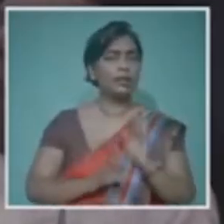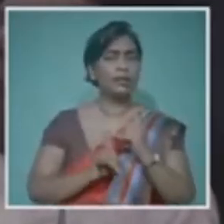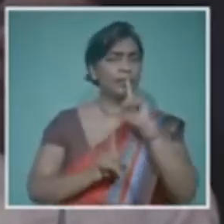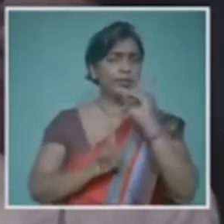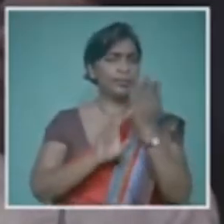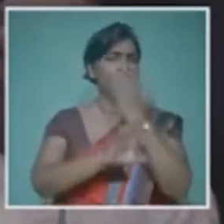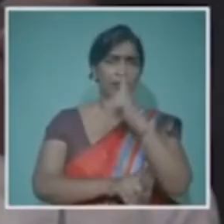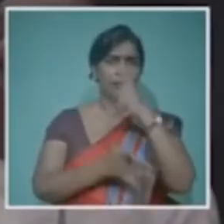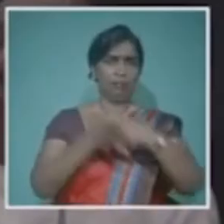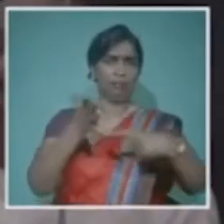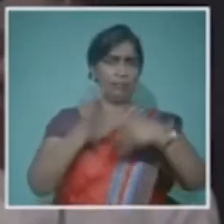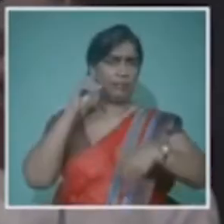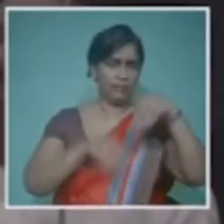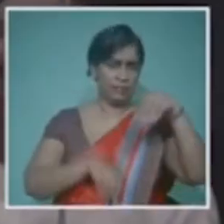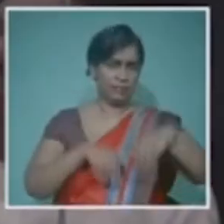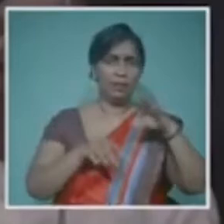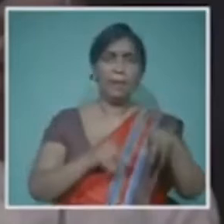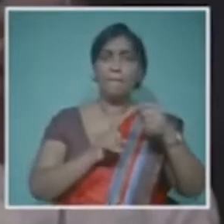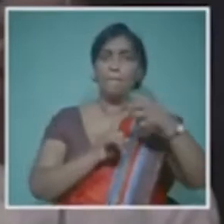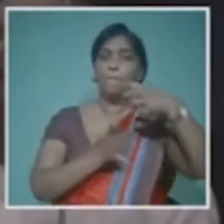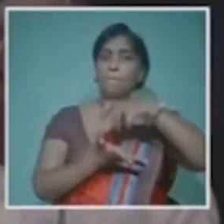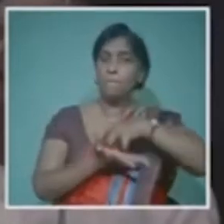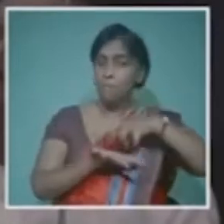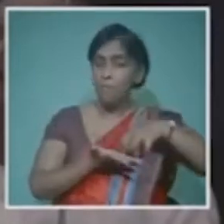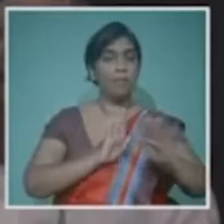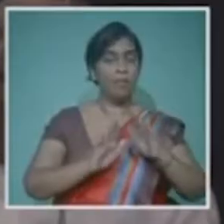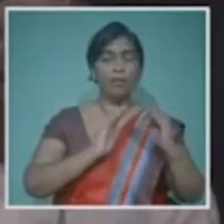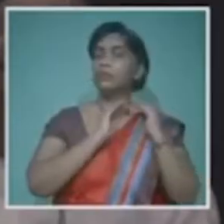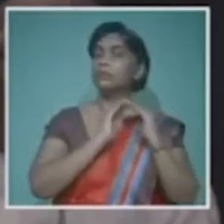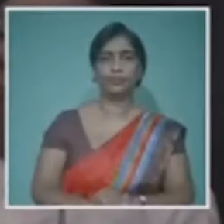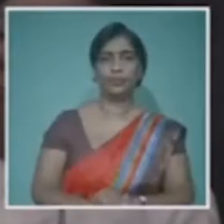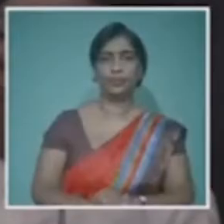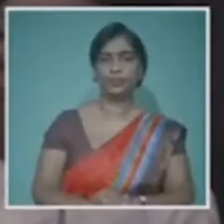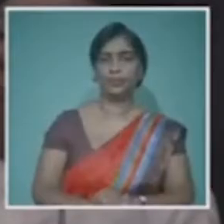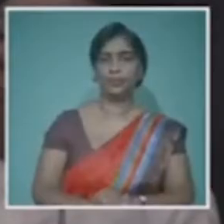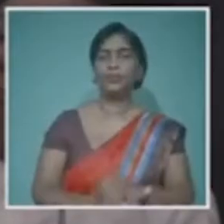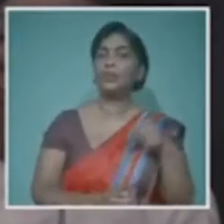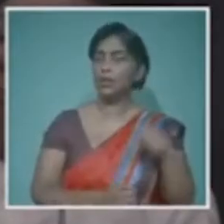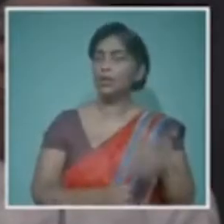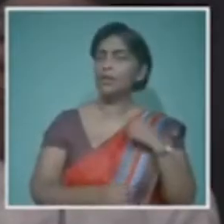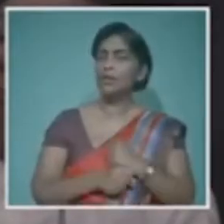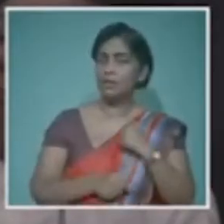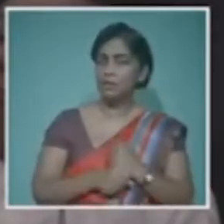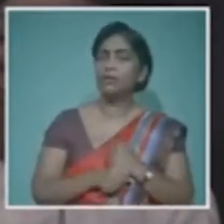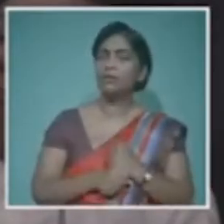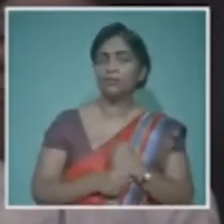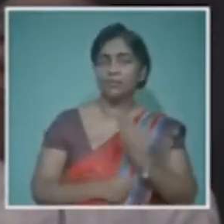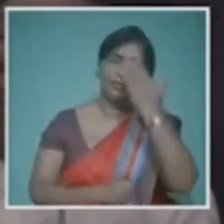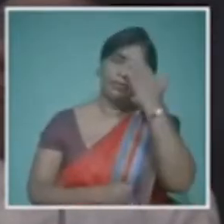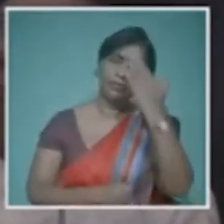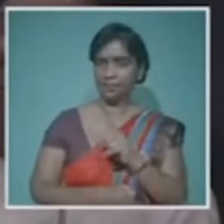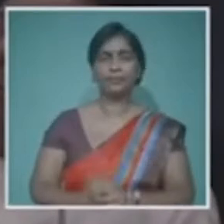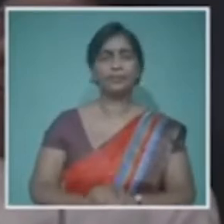තව මැතිවරණයක් පැවැත්වෙනවා. ඒ තමයි පළාත් පාලන ආයතන මැතිවරණය. දැන් අපි රජයෙන් ඉතාමත් ඕනෑකමින්